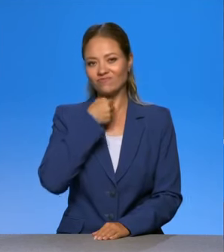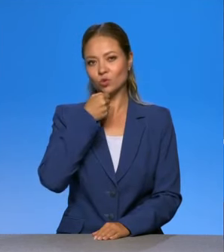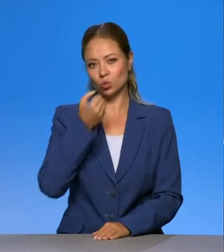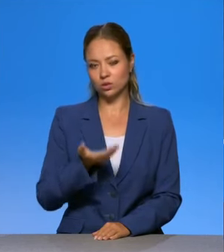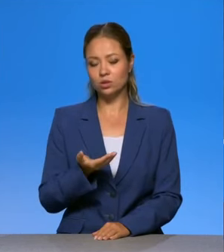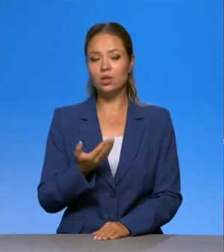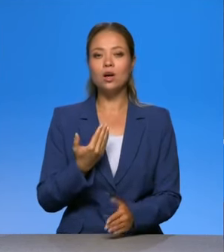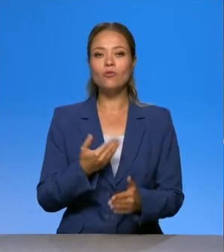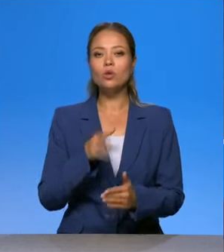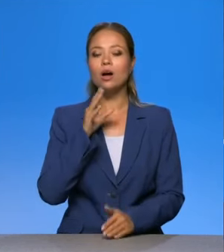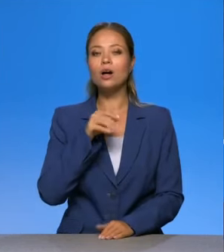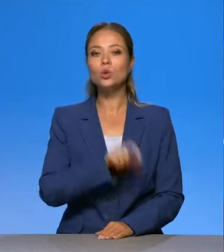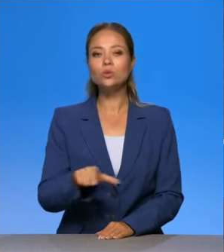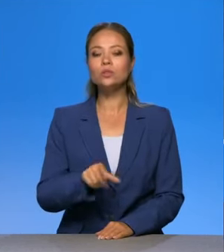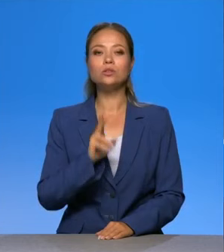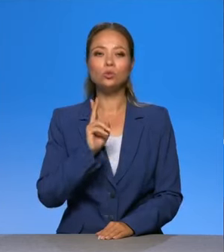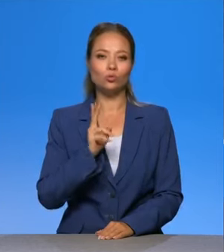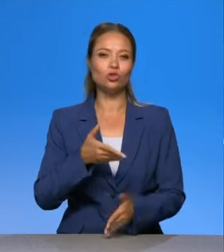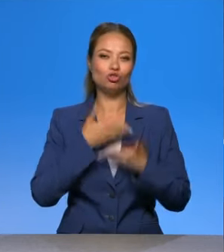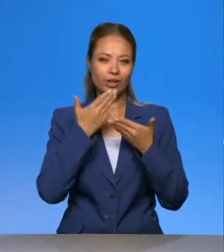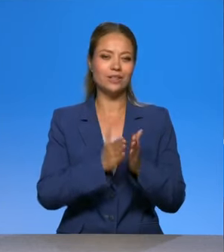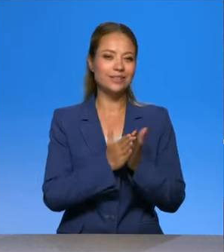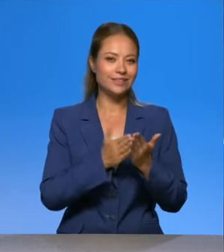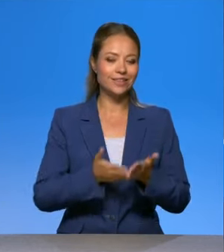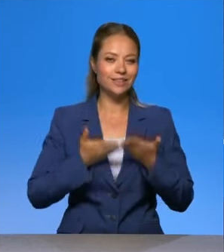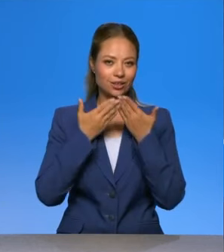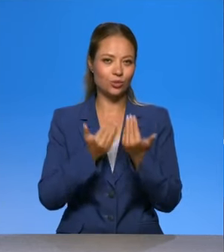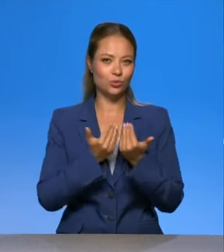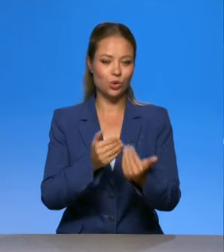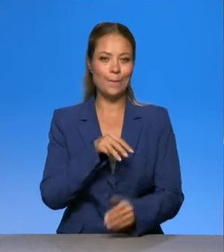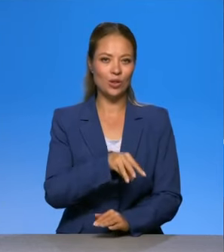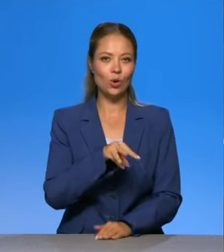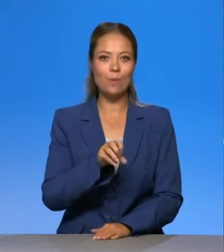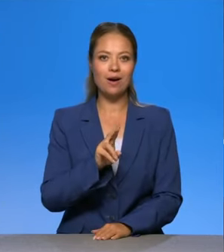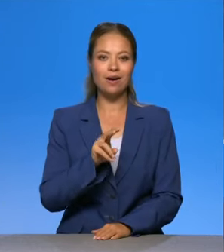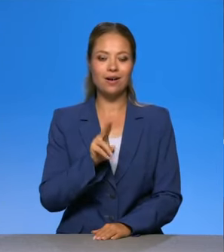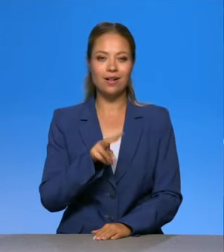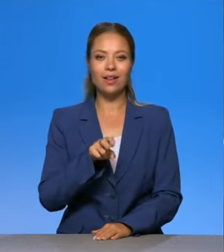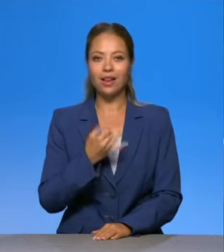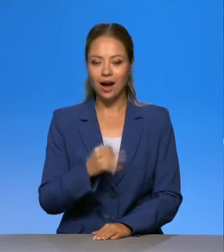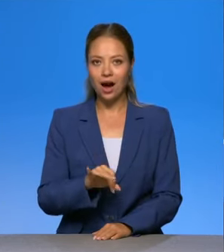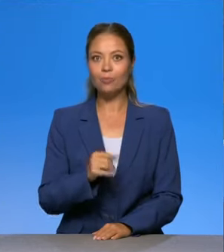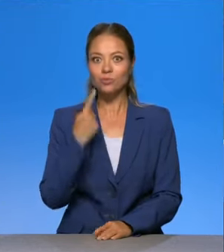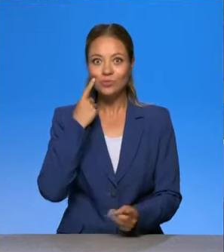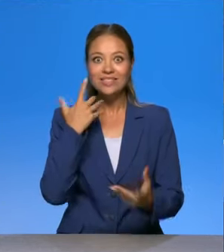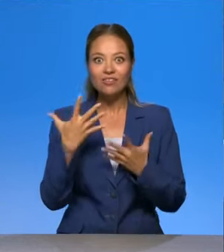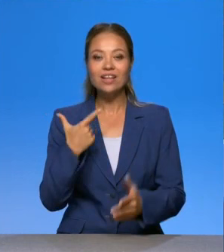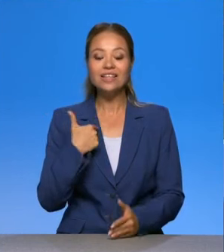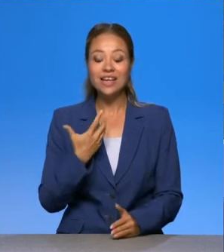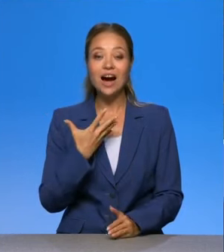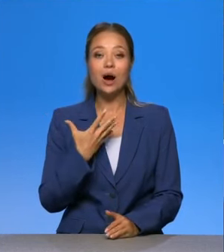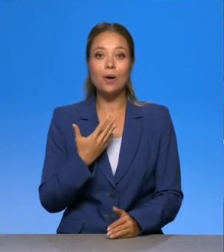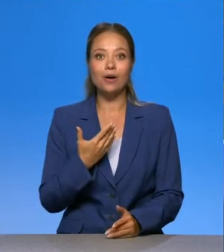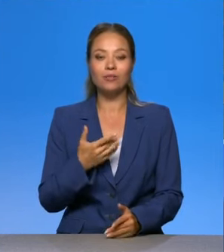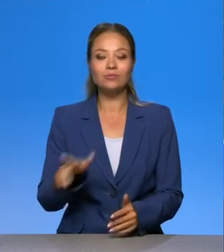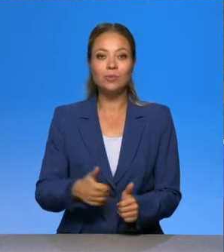это читал не только я, и миллионы. Им было жутко интересно это все. А тут, представляете, я по следам своего же прадеда, и, прочитав